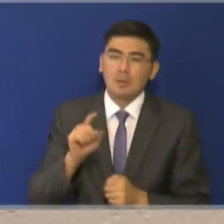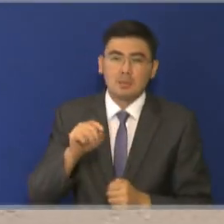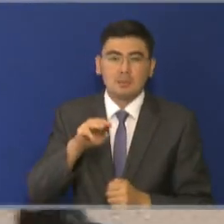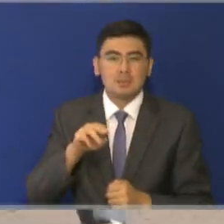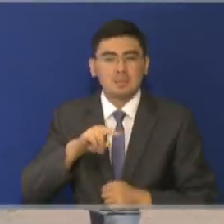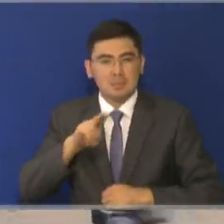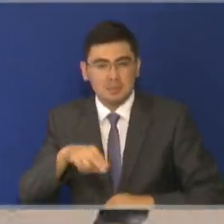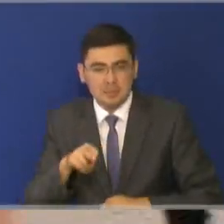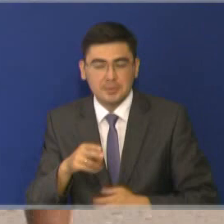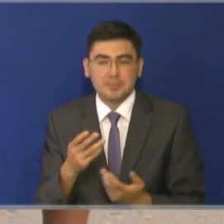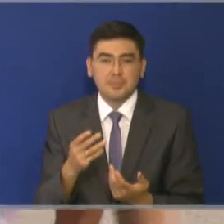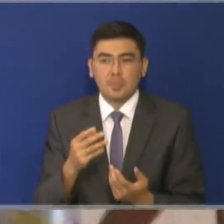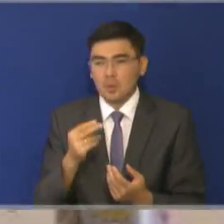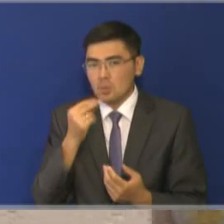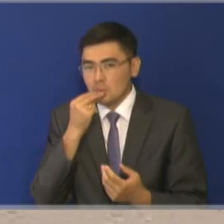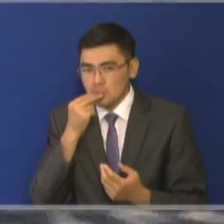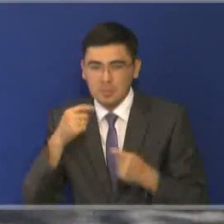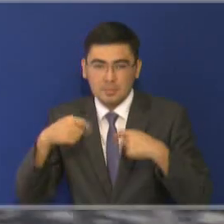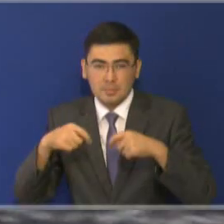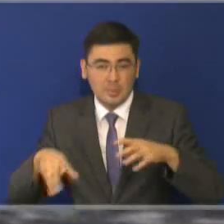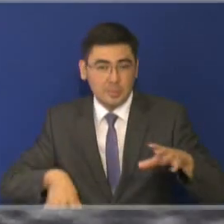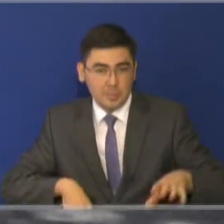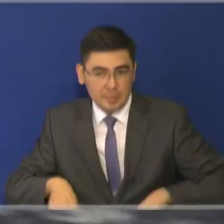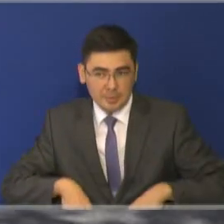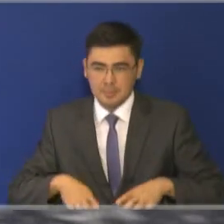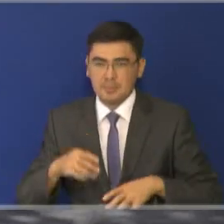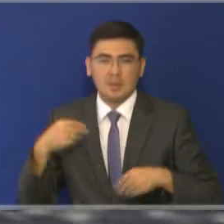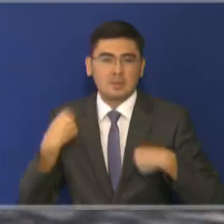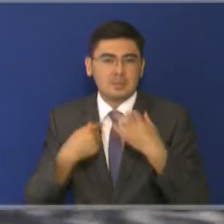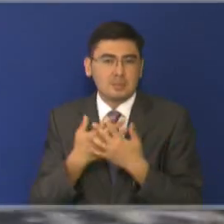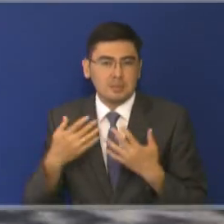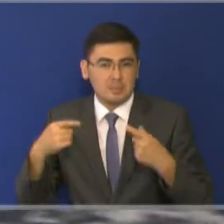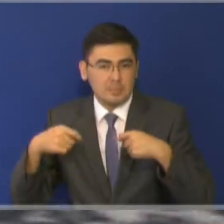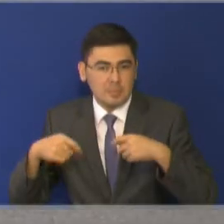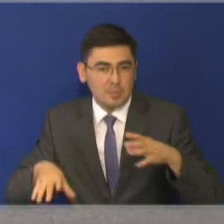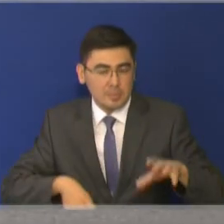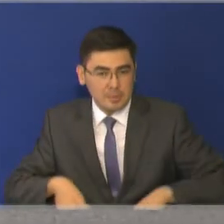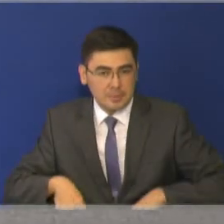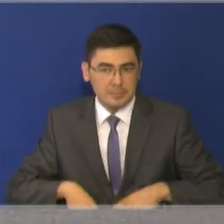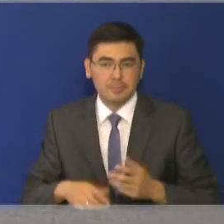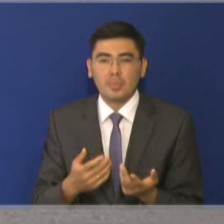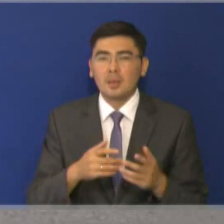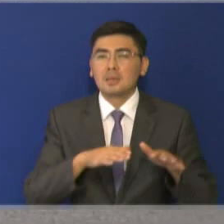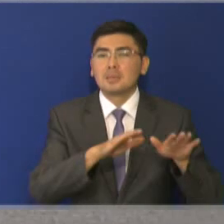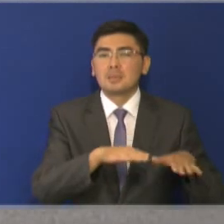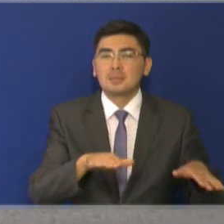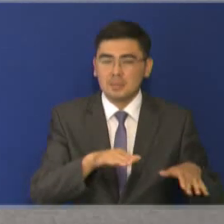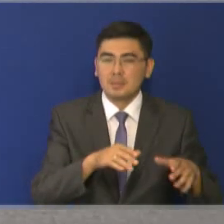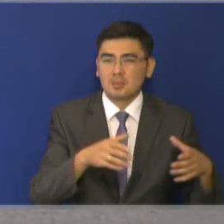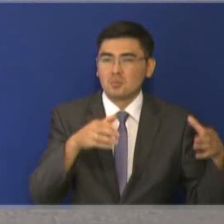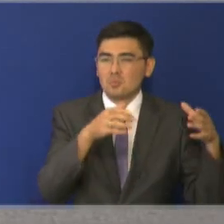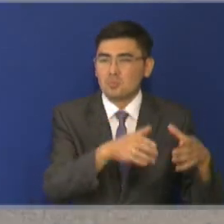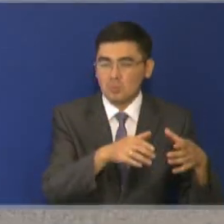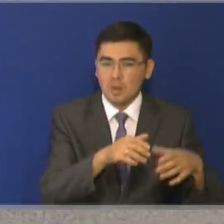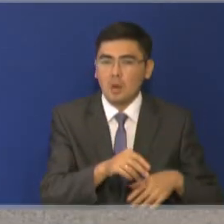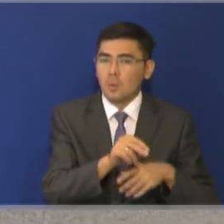орталықтары, жабық азық-түлік және азық-түлік сатпайтын базарлар, әр топта 5 адамнан аспайтын балаларды түзету орталықтары, үйірмелер,